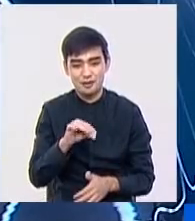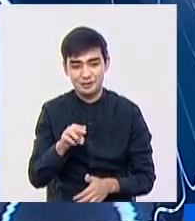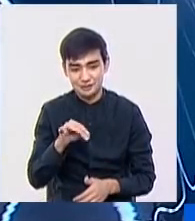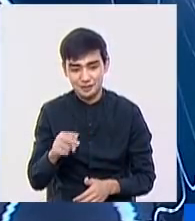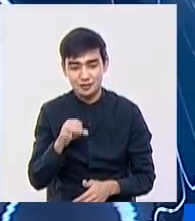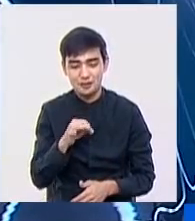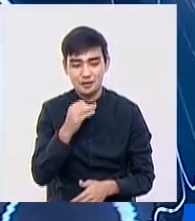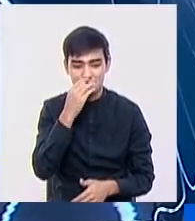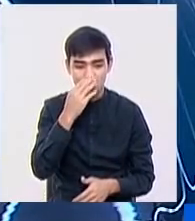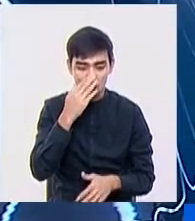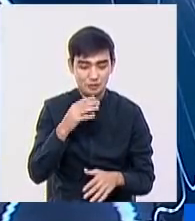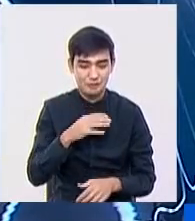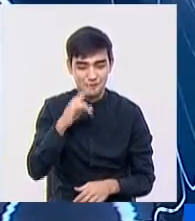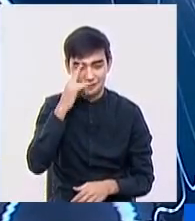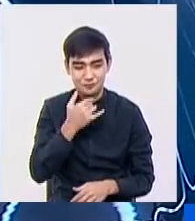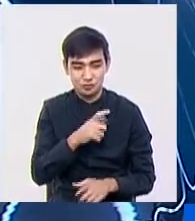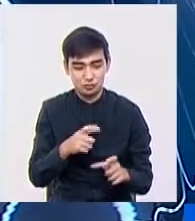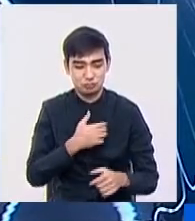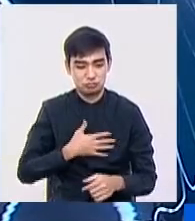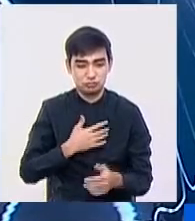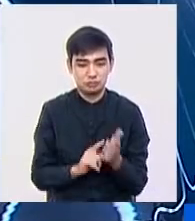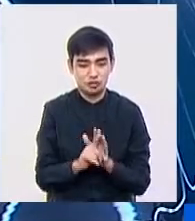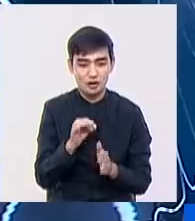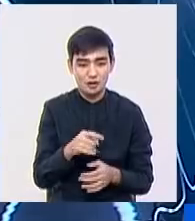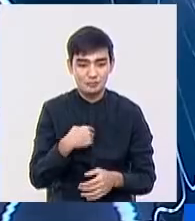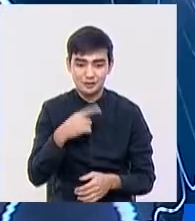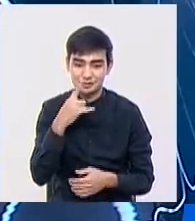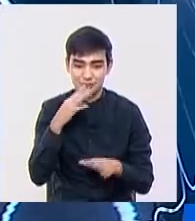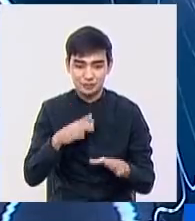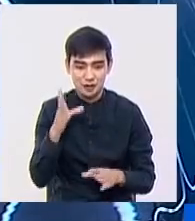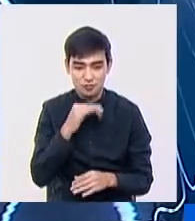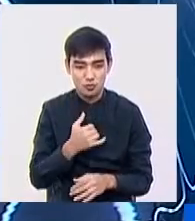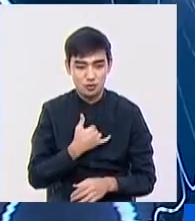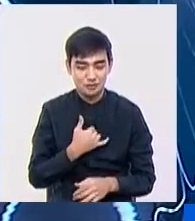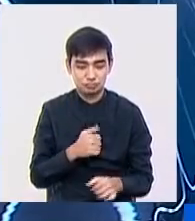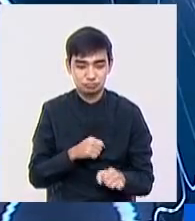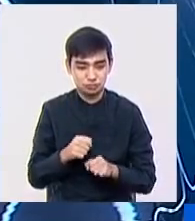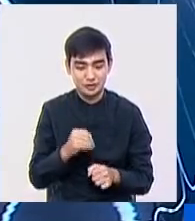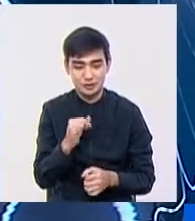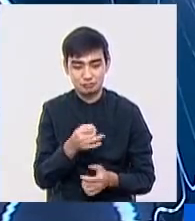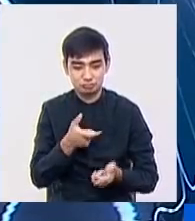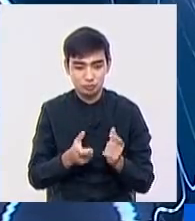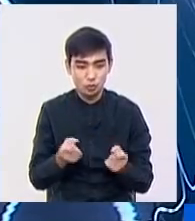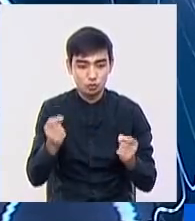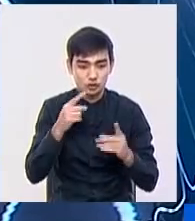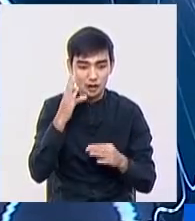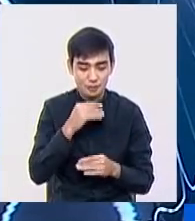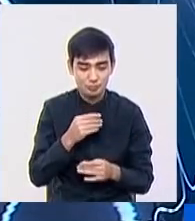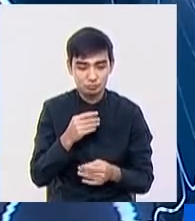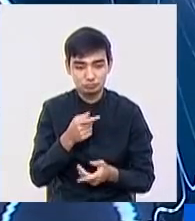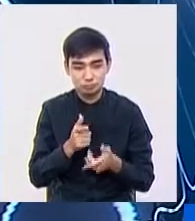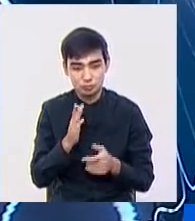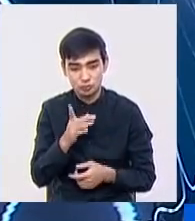теперь в Японии встревожили казахстанцев. Есть ли риск того, что землетрясение произойдет у нас? Насколько вообще реально его